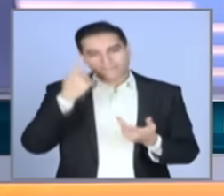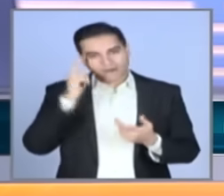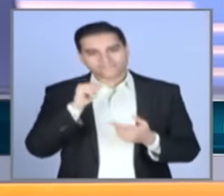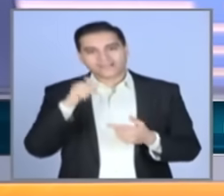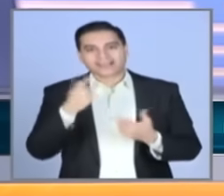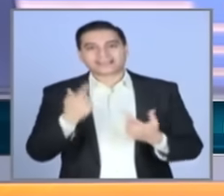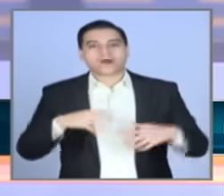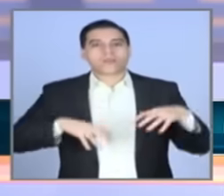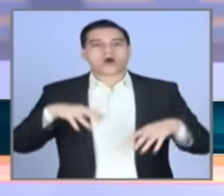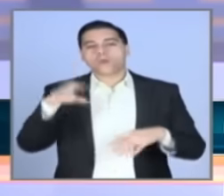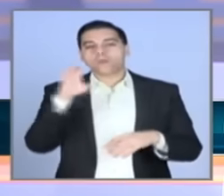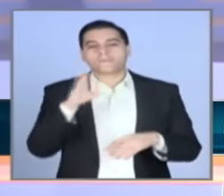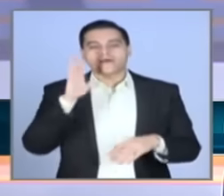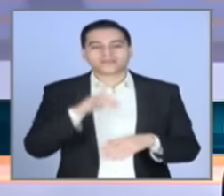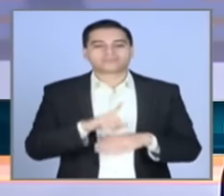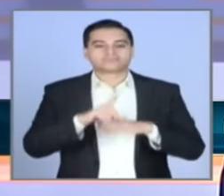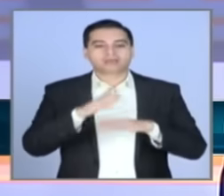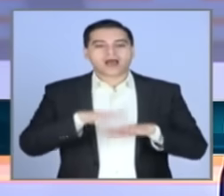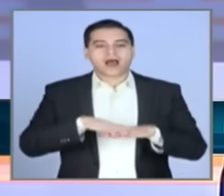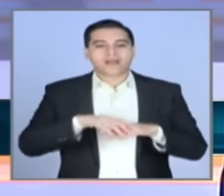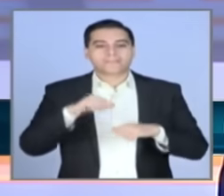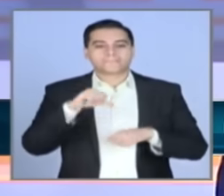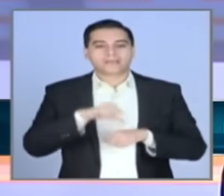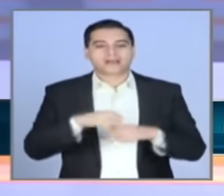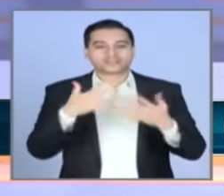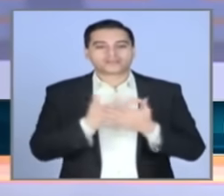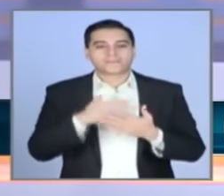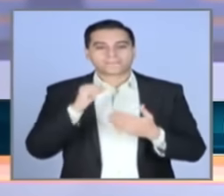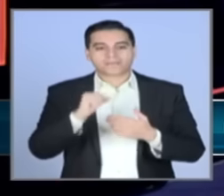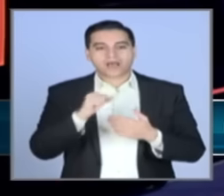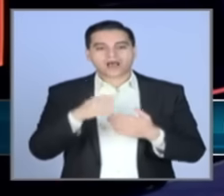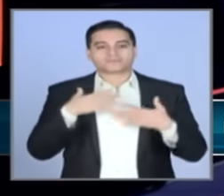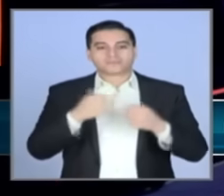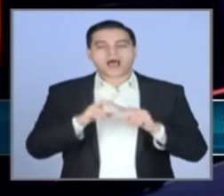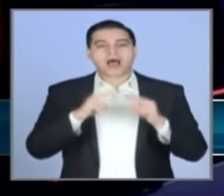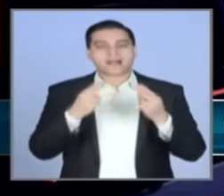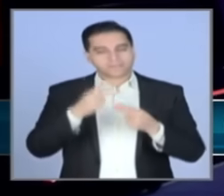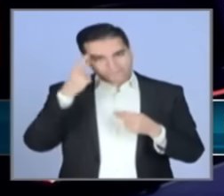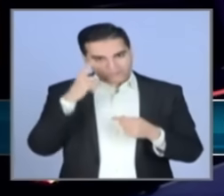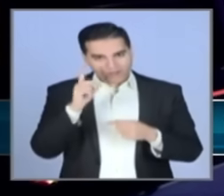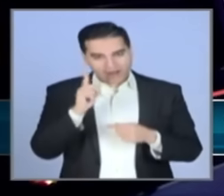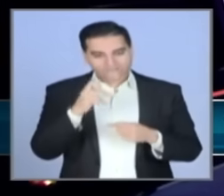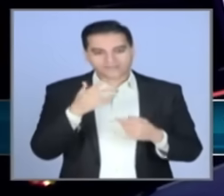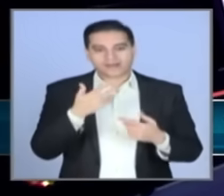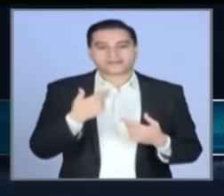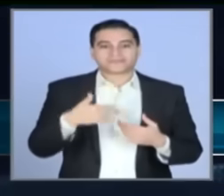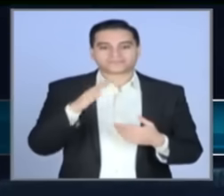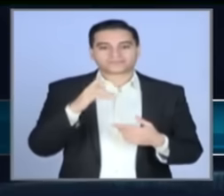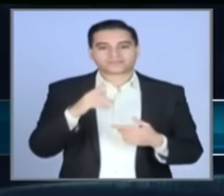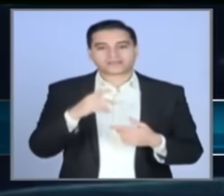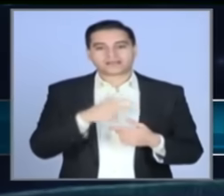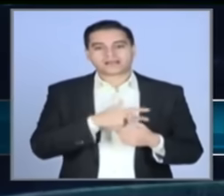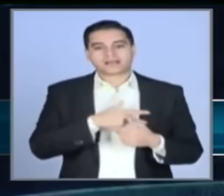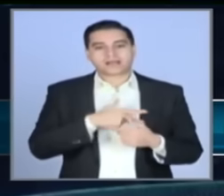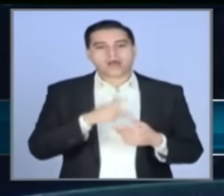أوروبية يقع المقر الرئيسي لمنظمة الصحة العالمية؟ جنيف. غلط. إت ستافورد هو أول إنسان يمشي